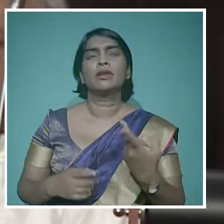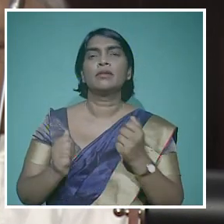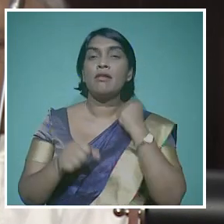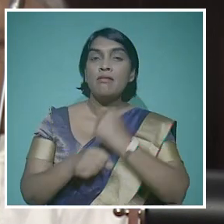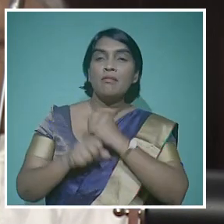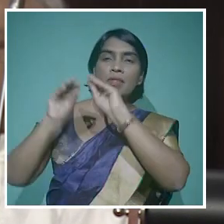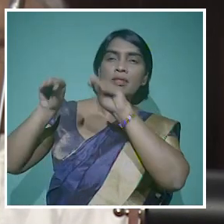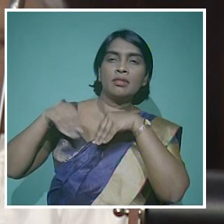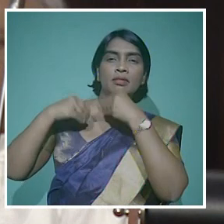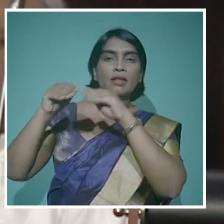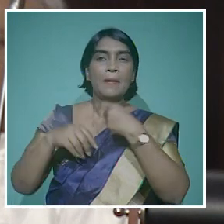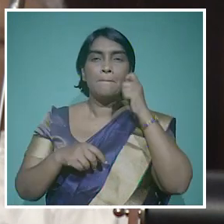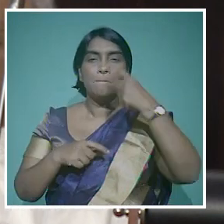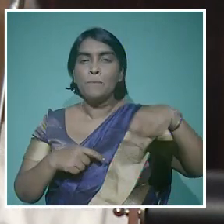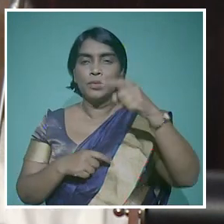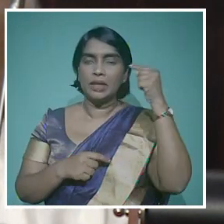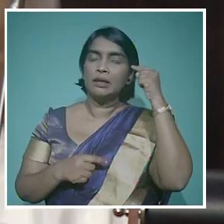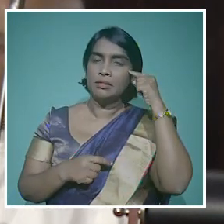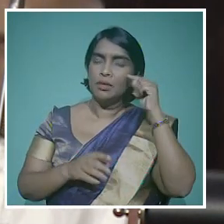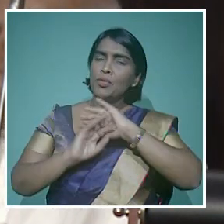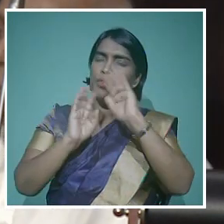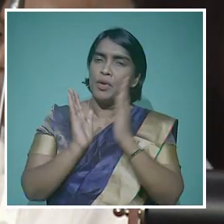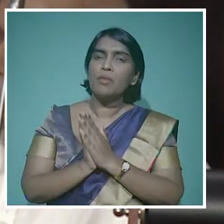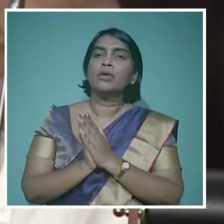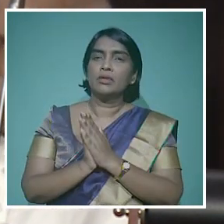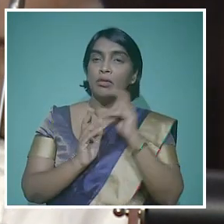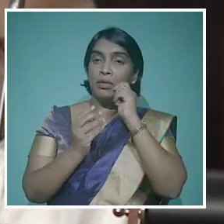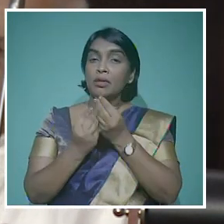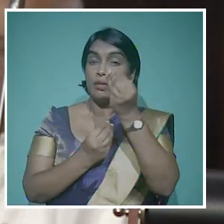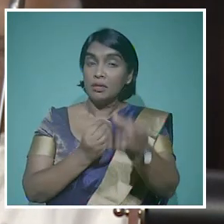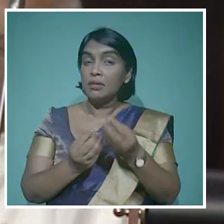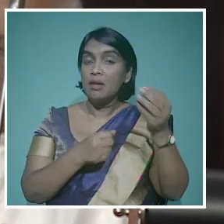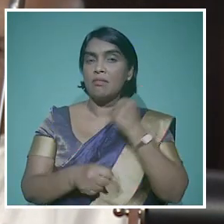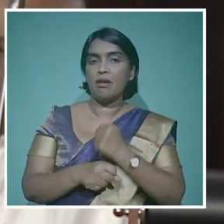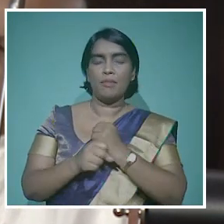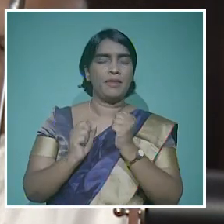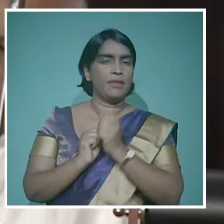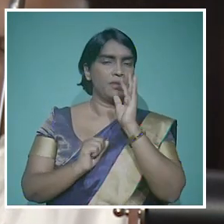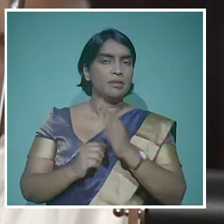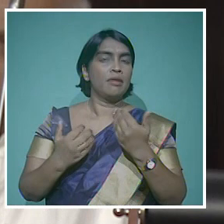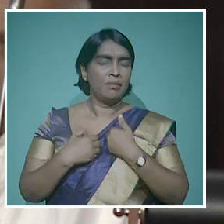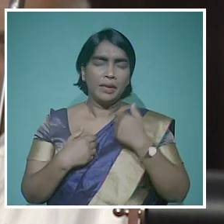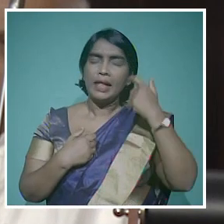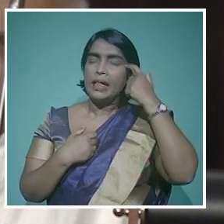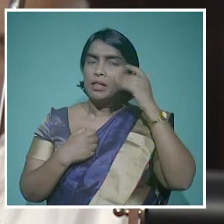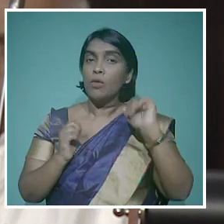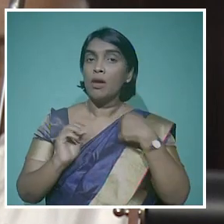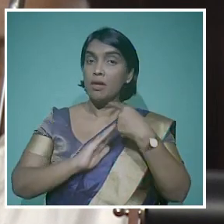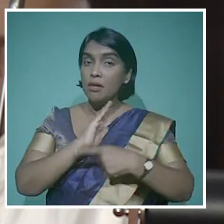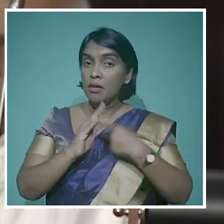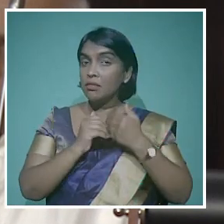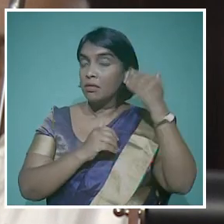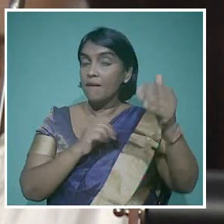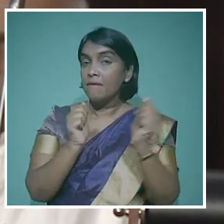ආණ්ඩුවෙන් ලබා ගැනීමට ජනතාව පුරුදු වුණා. හැමදේම ජනතාවට ලබා දෙන්න ආණ්ඩුව කටයුතු කළා. අප කල්පනා කළේ අපේ රටට විය යුතු